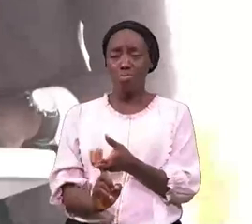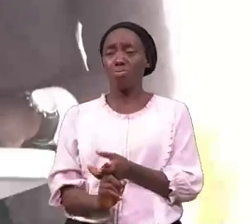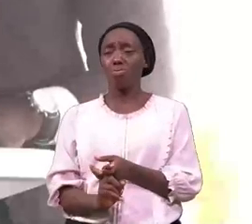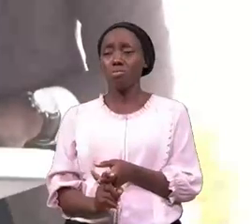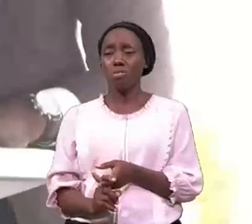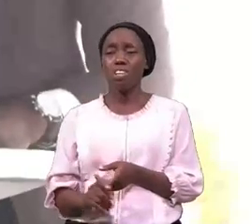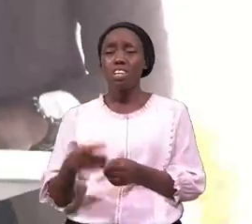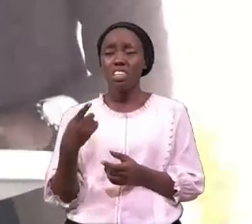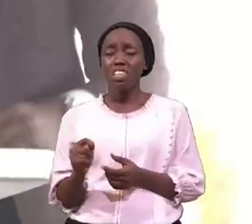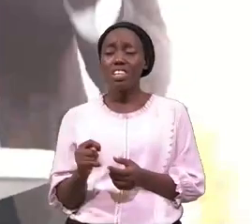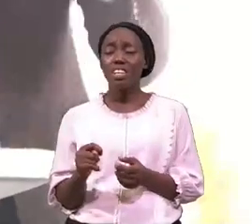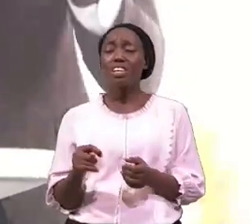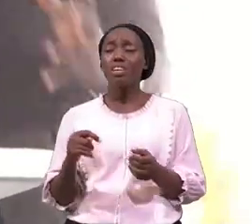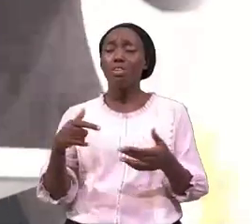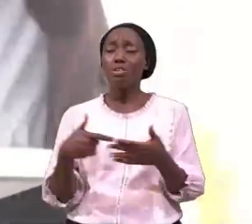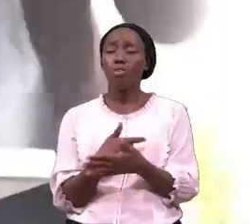Et l'évangile,